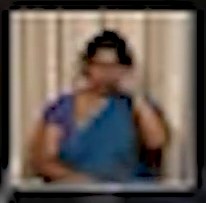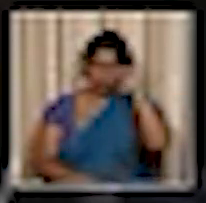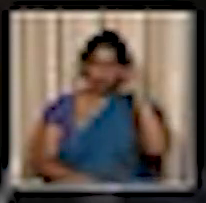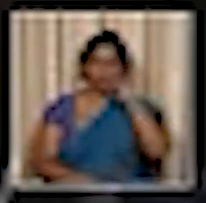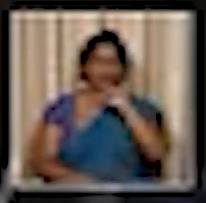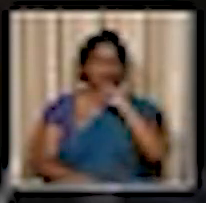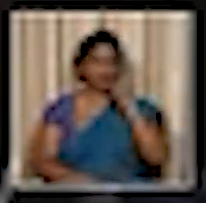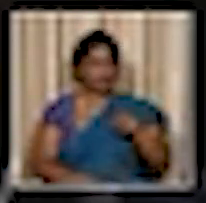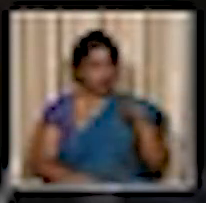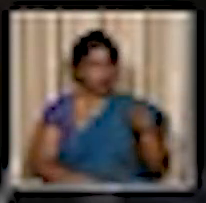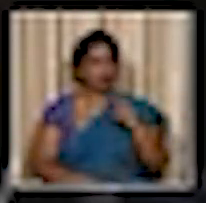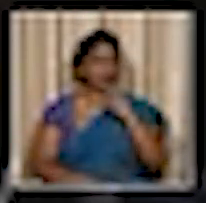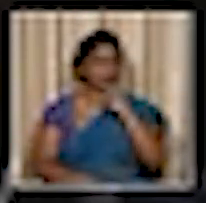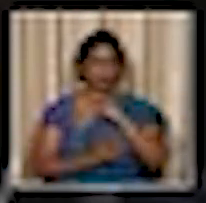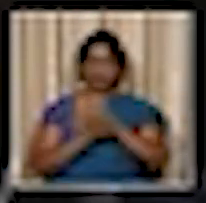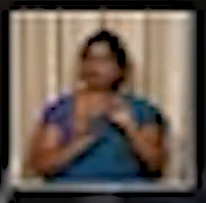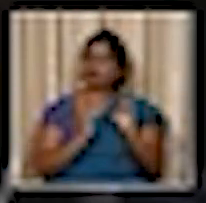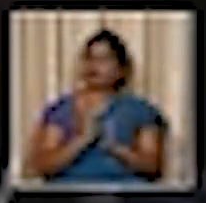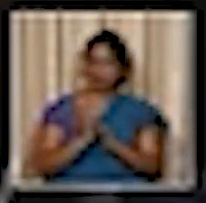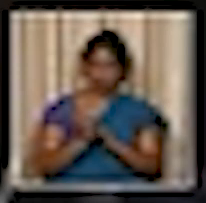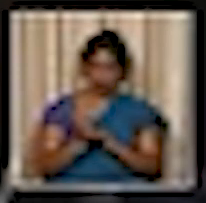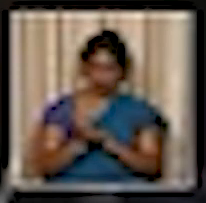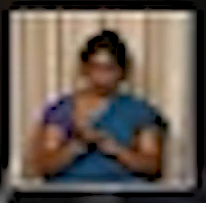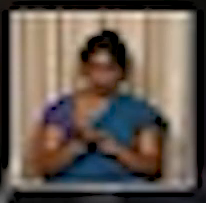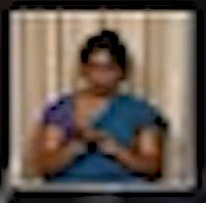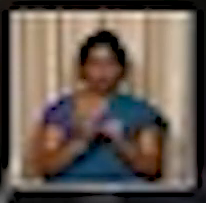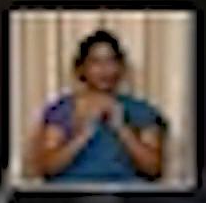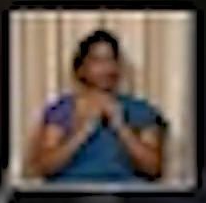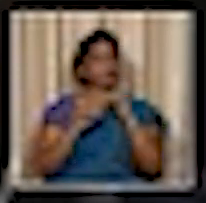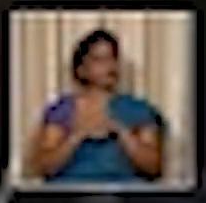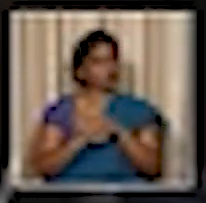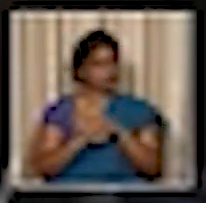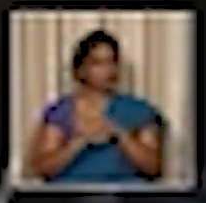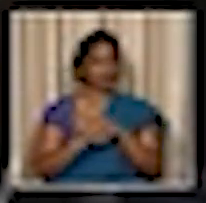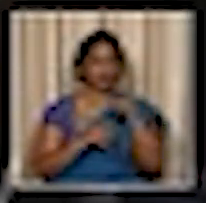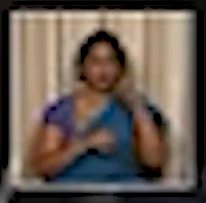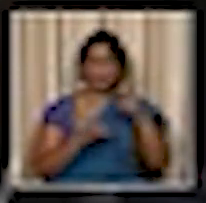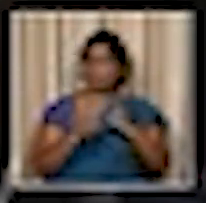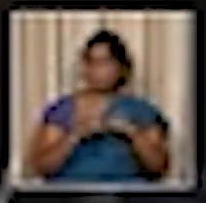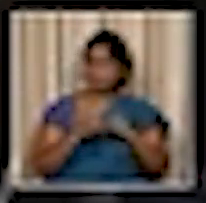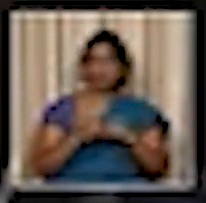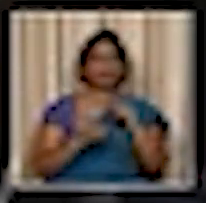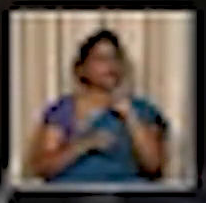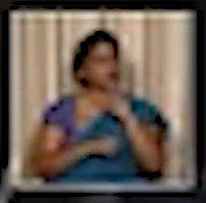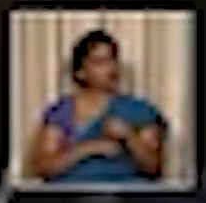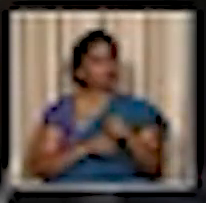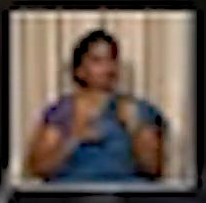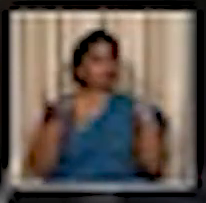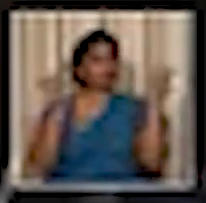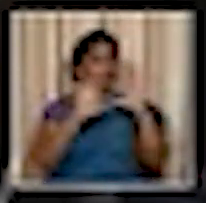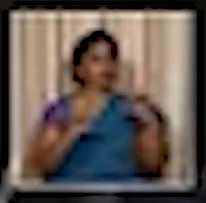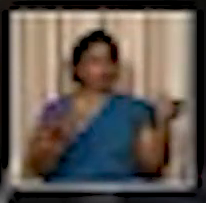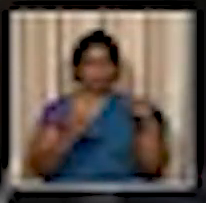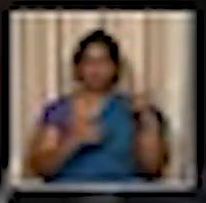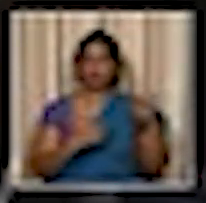විනිසුරුවරුන්ට සහ අධිකරණ සේවා කොමිෂමේ සේවකයින්ට ඔවුන්ගේ ප්‍රශ්න ඉදිරිපත් කරන්න තැනක් නැති වුණාම